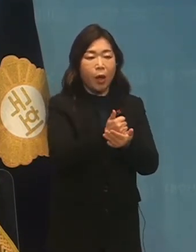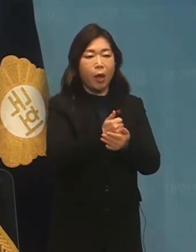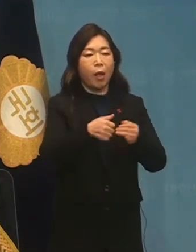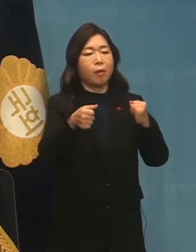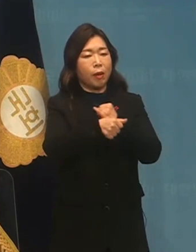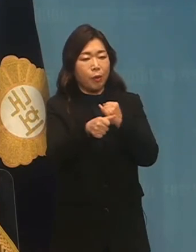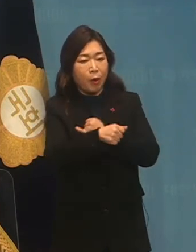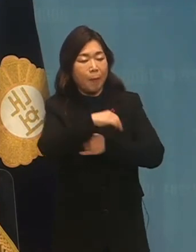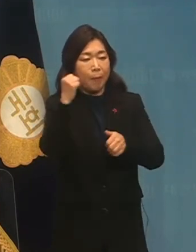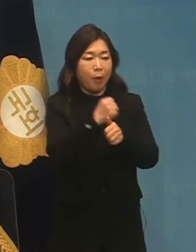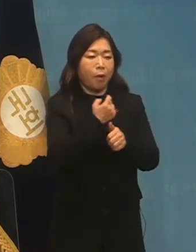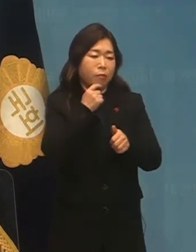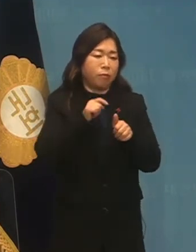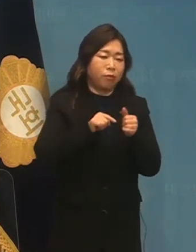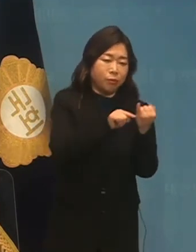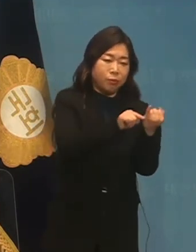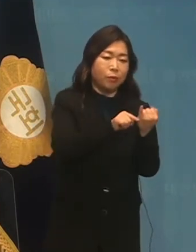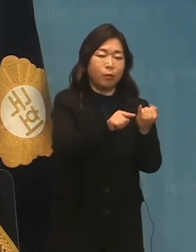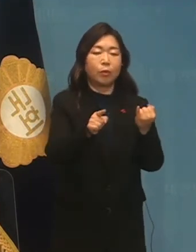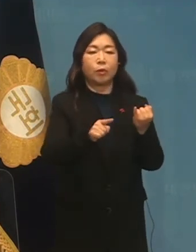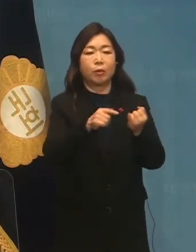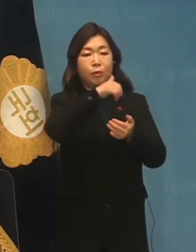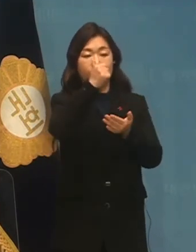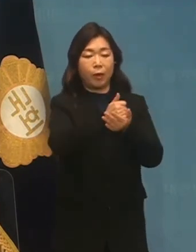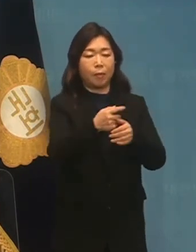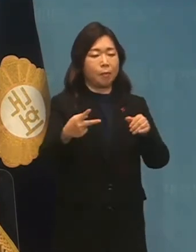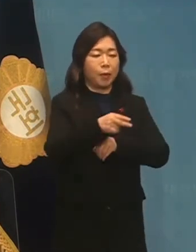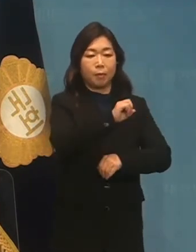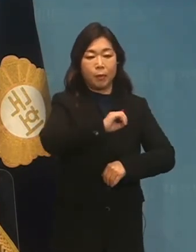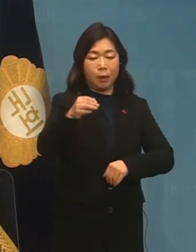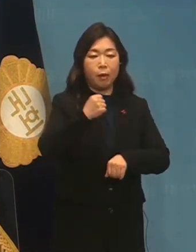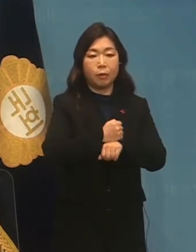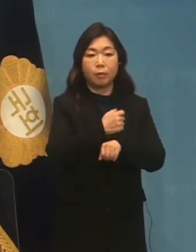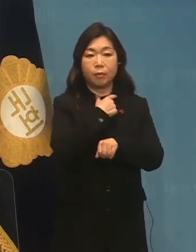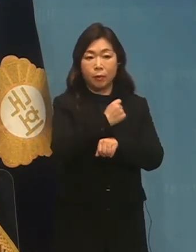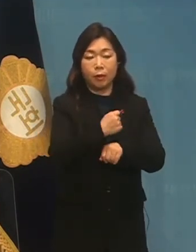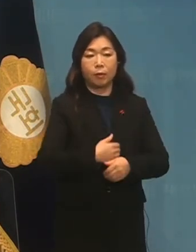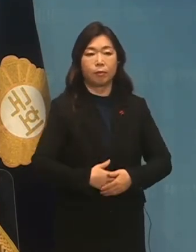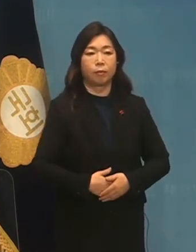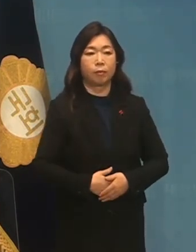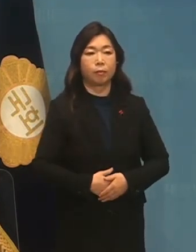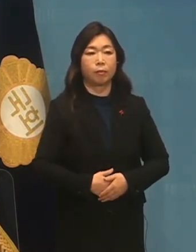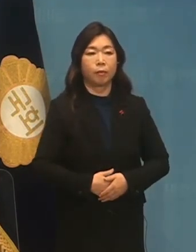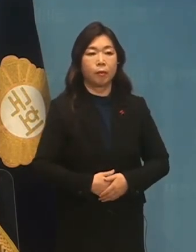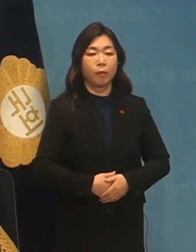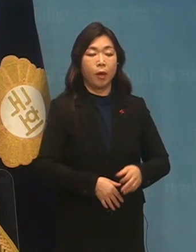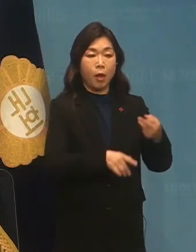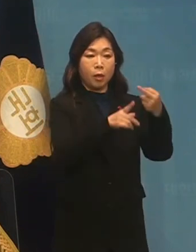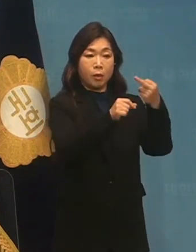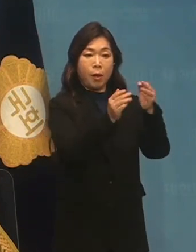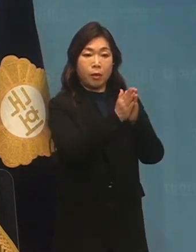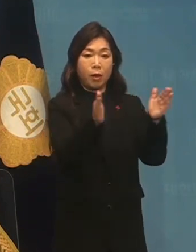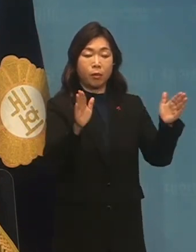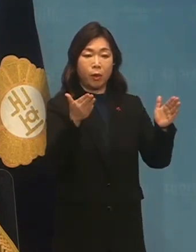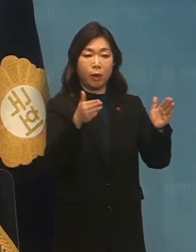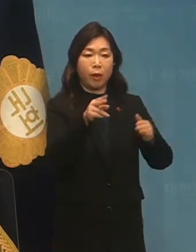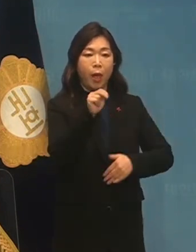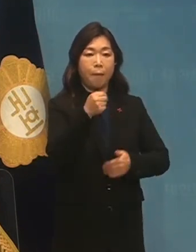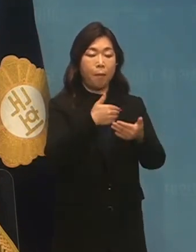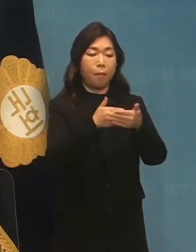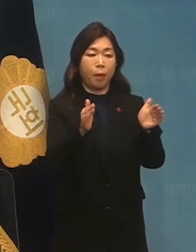스토킹 범죄에 단호하게 대처하겠습니다. 지난달 시행된 N번방 방지법